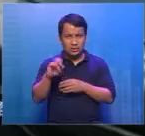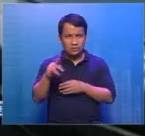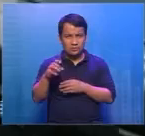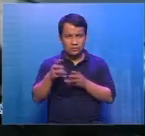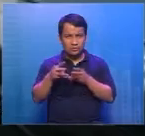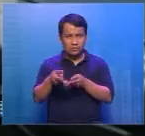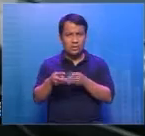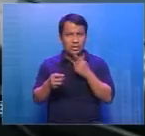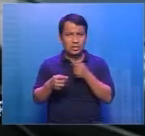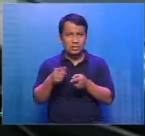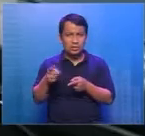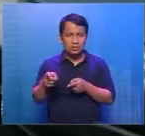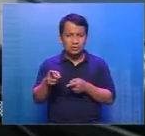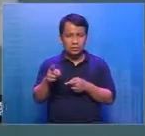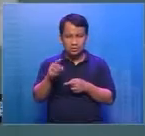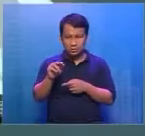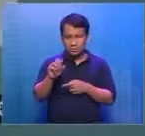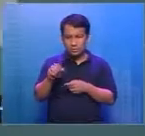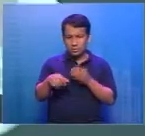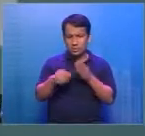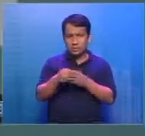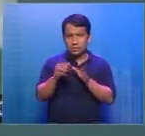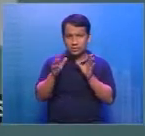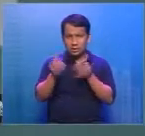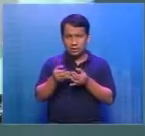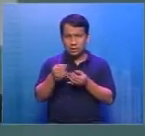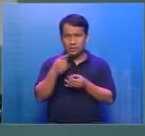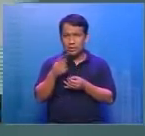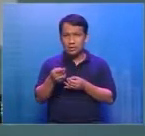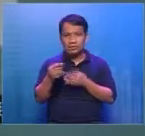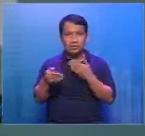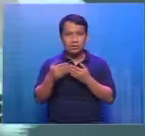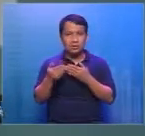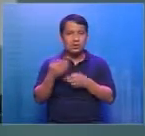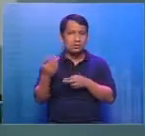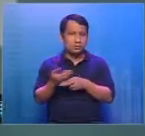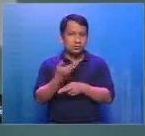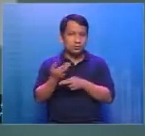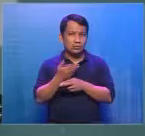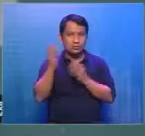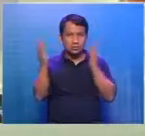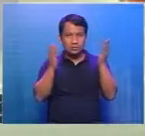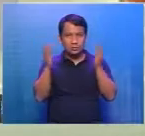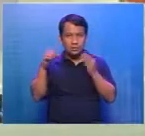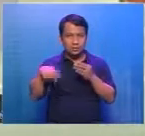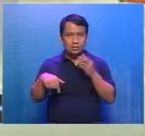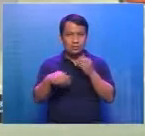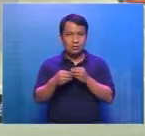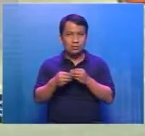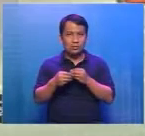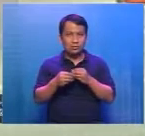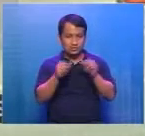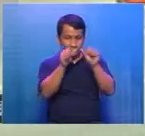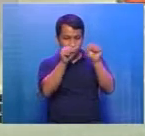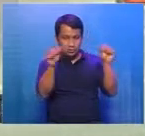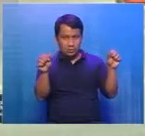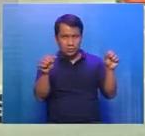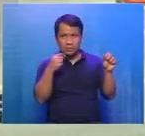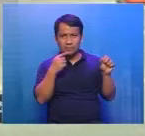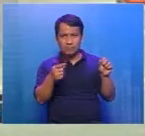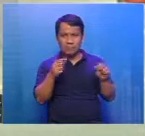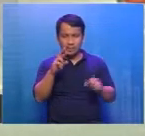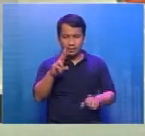expressway. Ayon sa Metro Pacific Tollways Corporation, magiging regular na serbisyo na nila ang pagkakabit ng